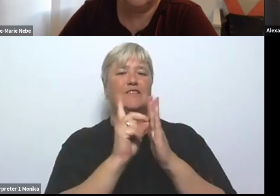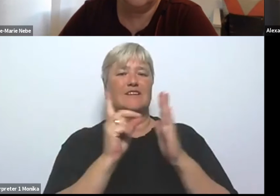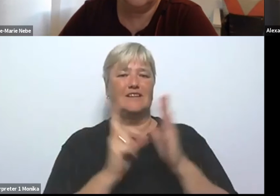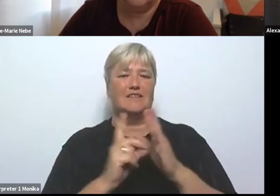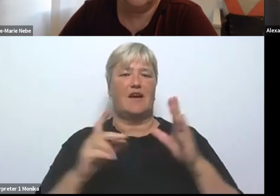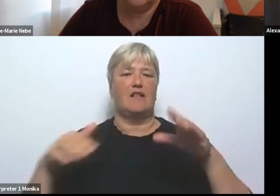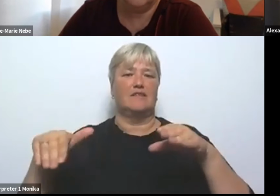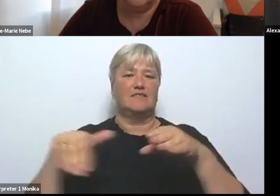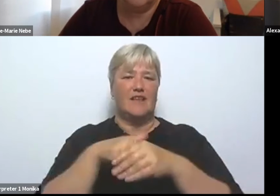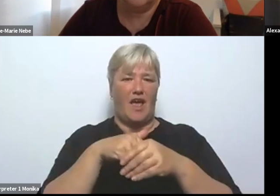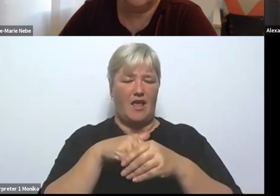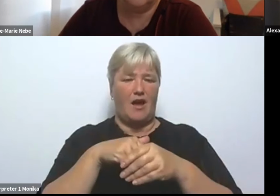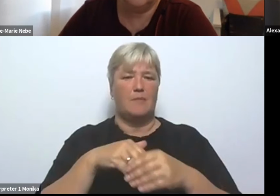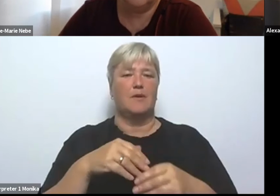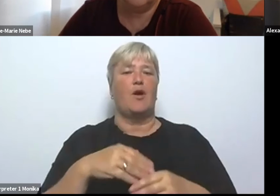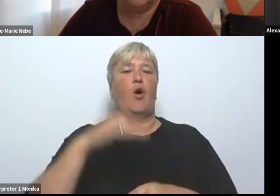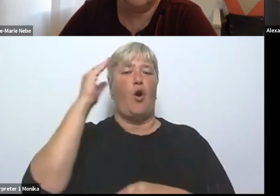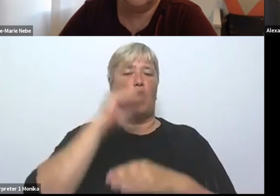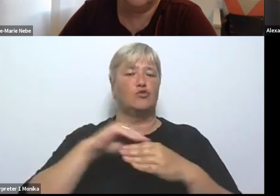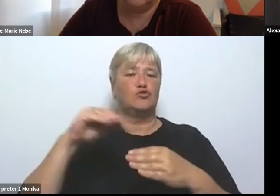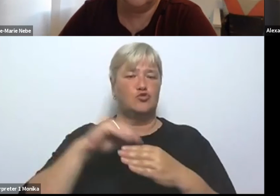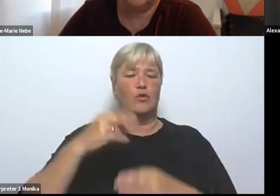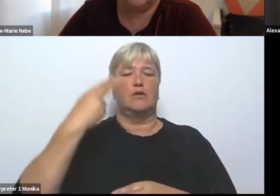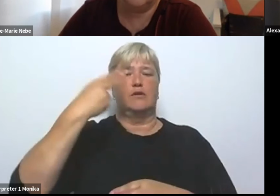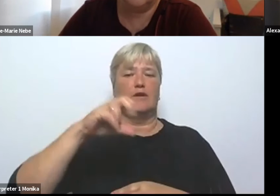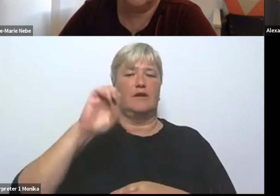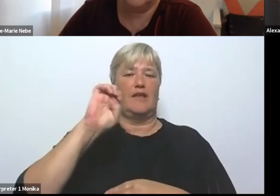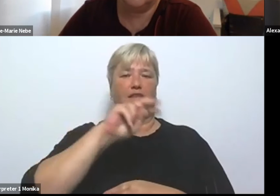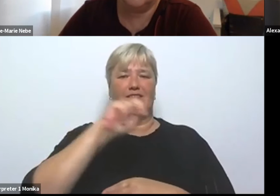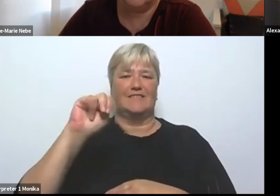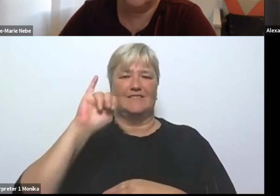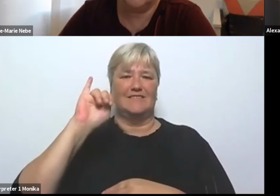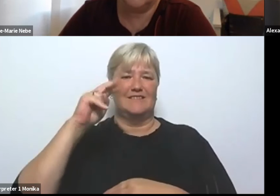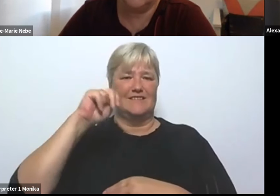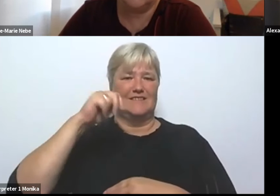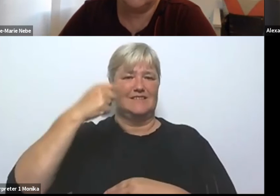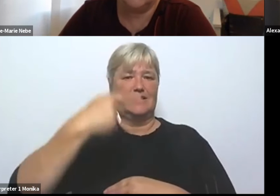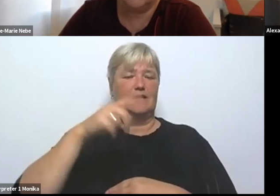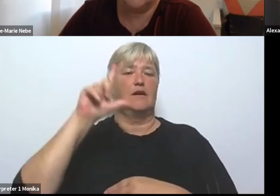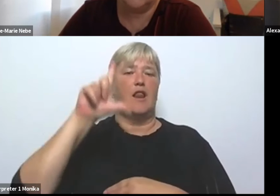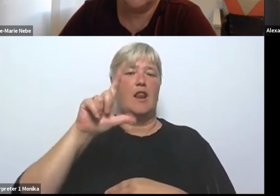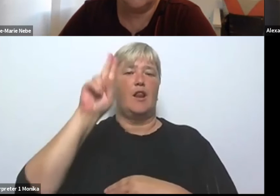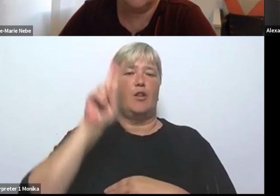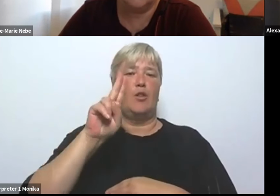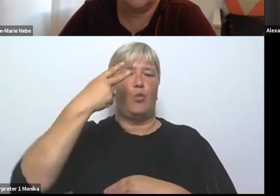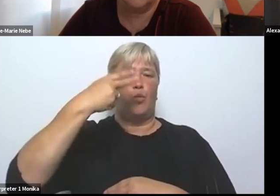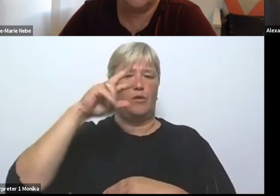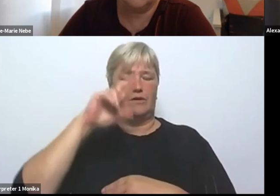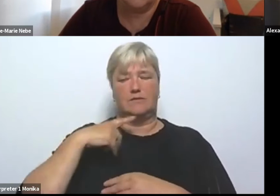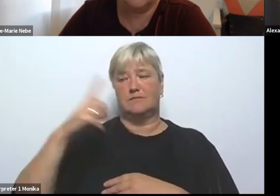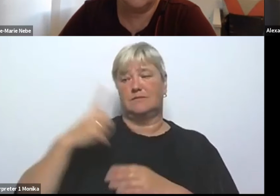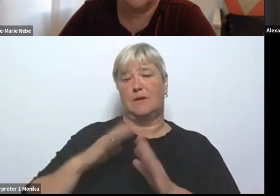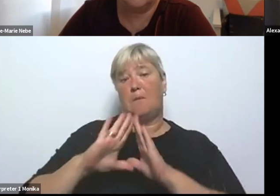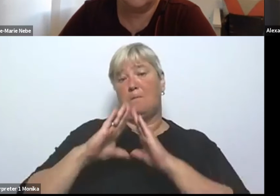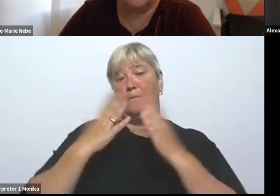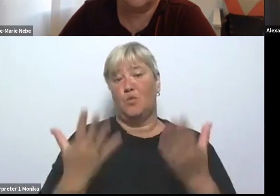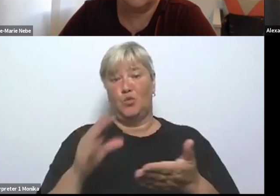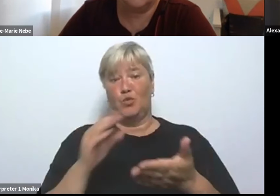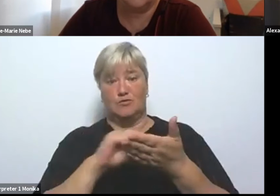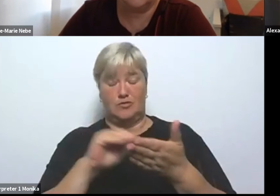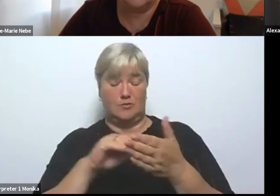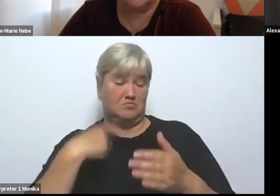der Hochschule, Henning Lühr, das ist ein ehemaliger Staatsrat von uns. Mit dem zusammen gebe ich ein Buch raus, was jetzt in den nächsten Wochen